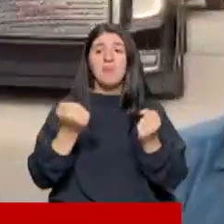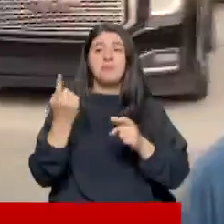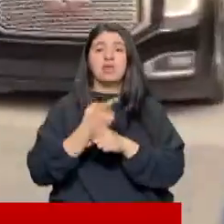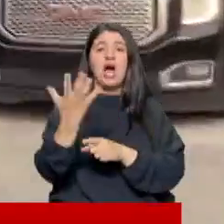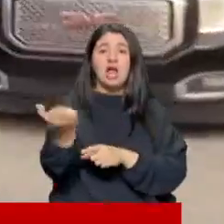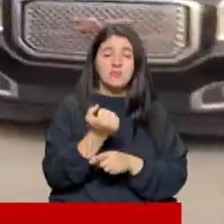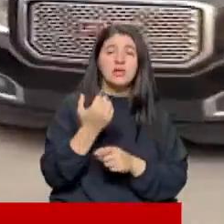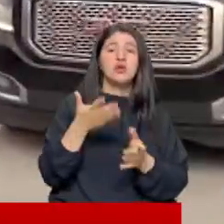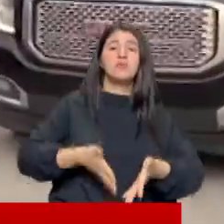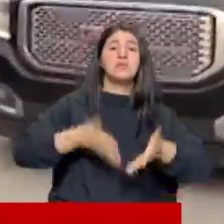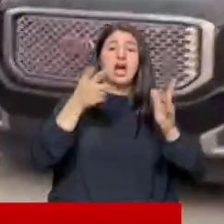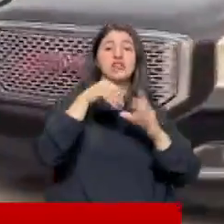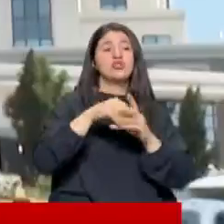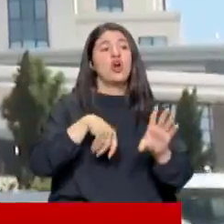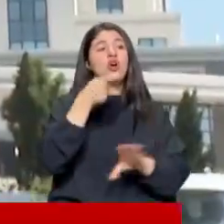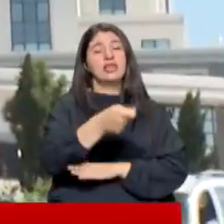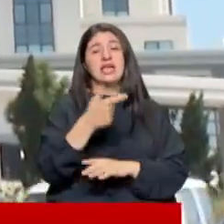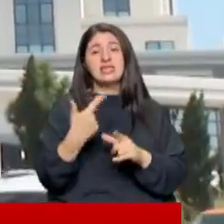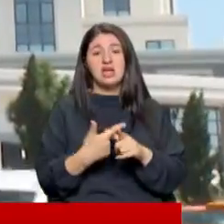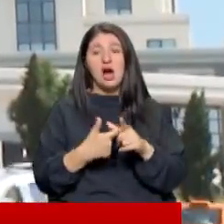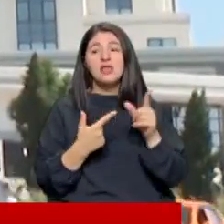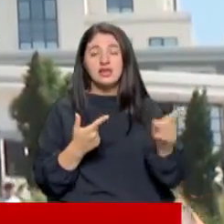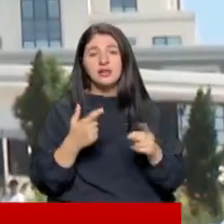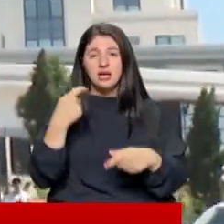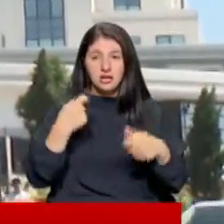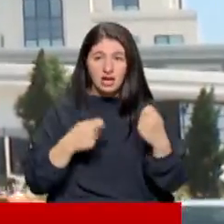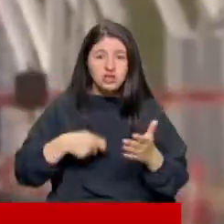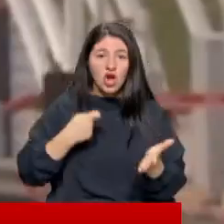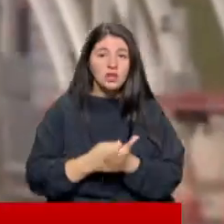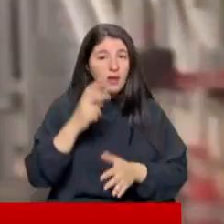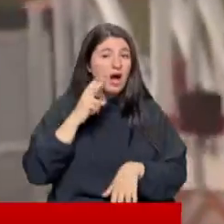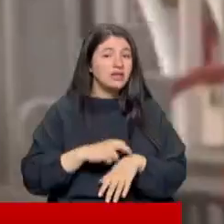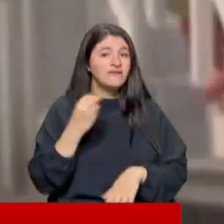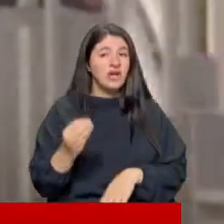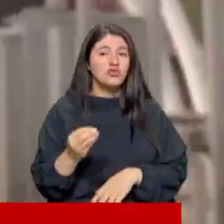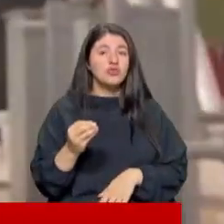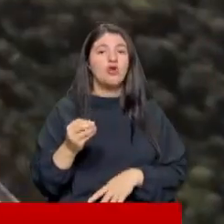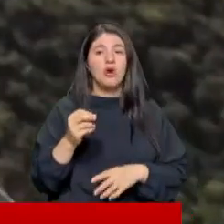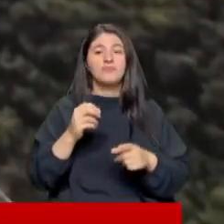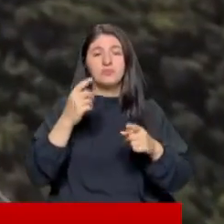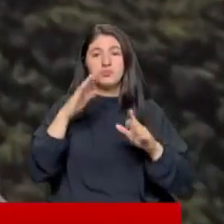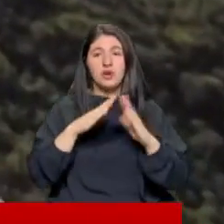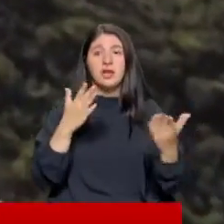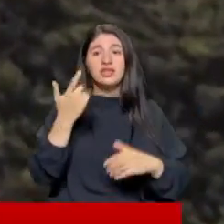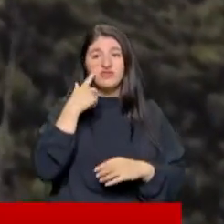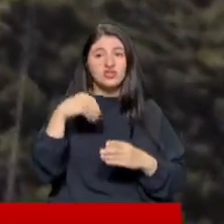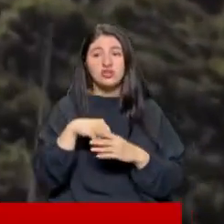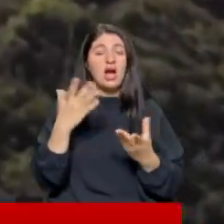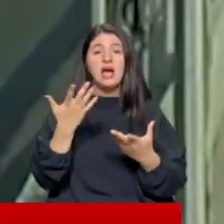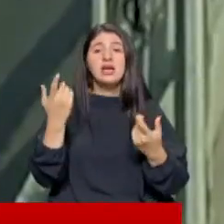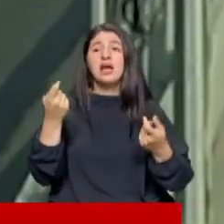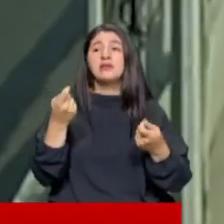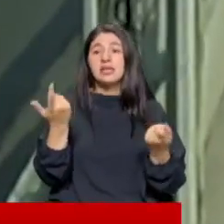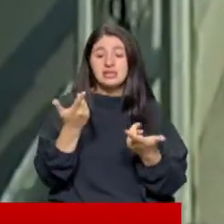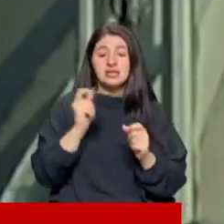alımlarını, kurumların binaları için ödenen kira bedellerini, garanti ödemelerini hatırlatıyor muhalefet. Kamu kurumlarının hangi kalemlerde ne